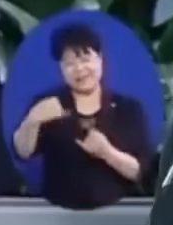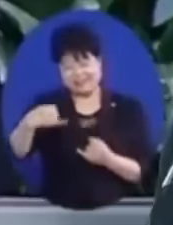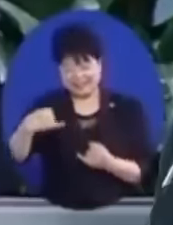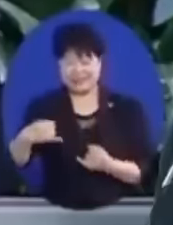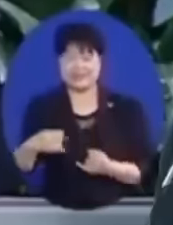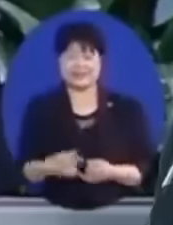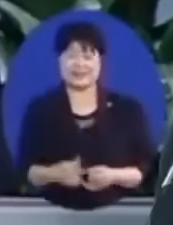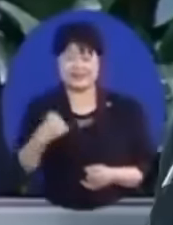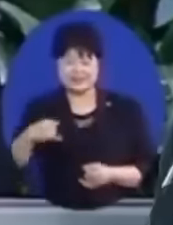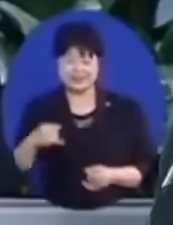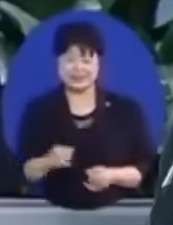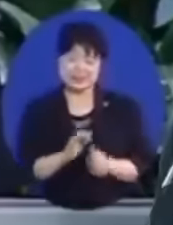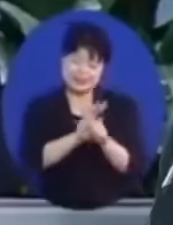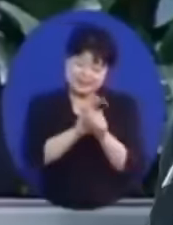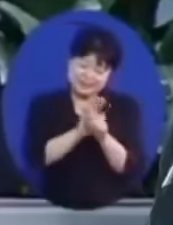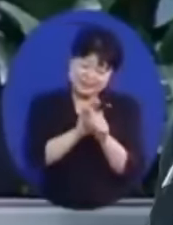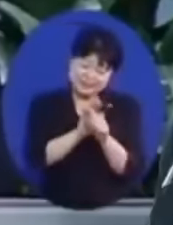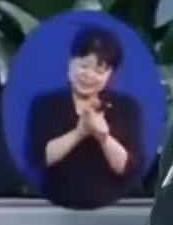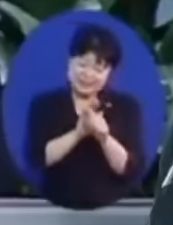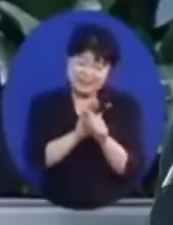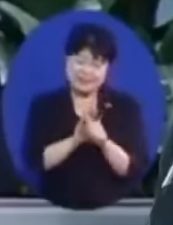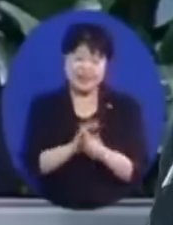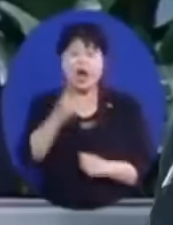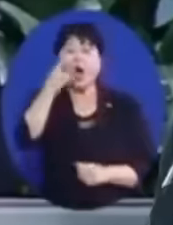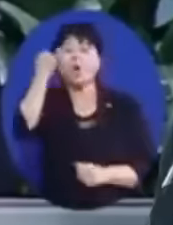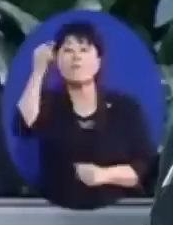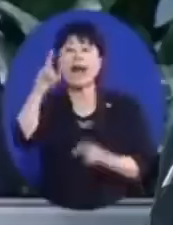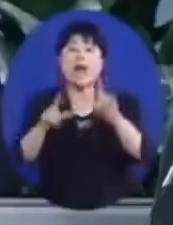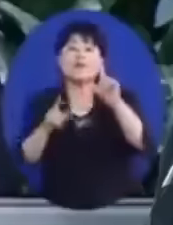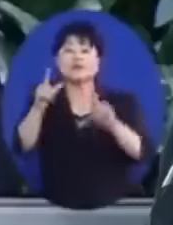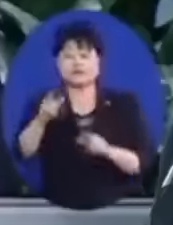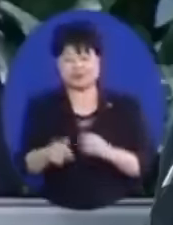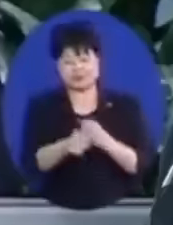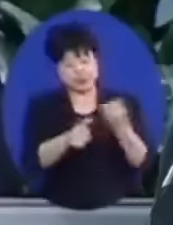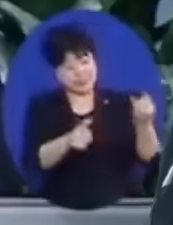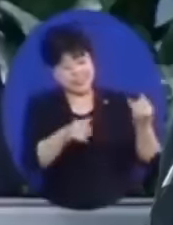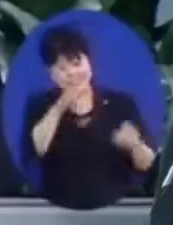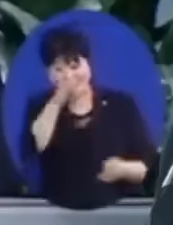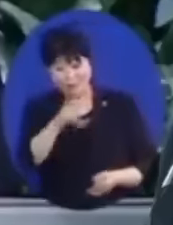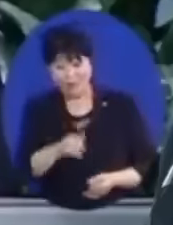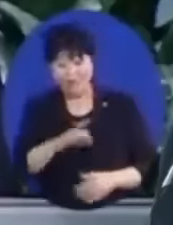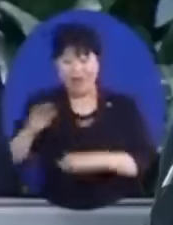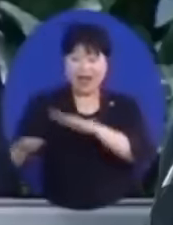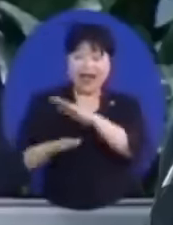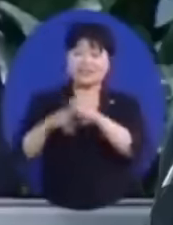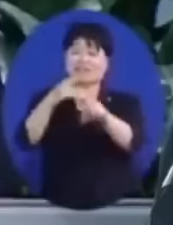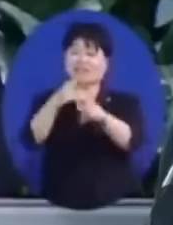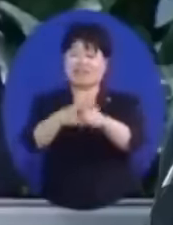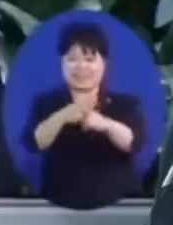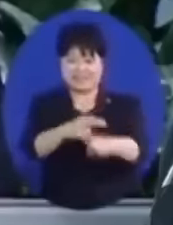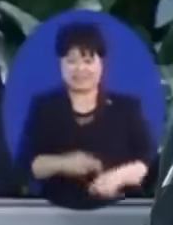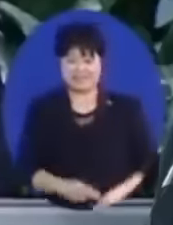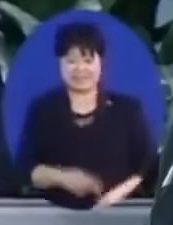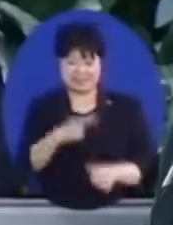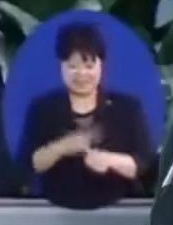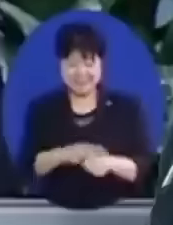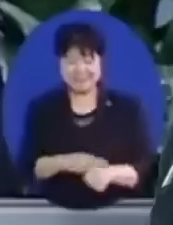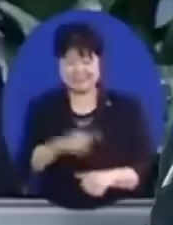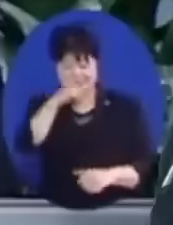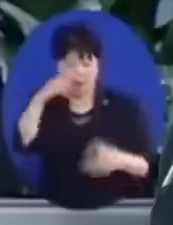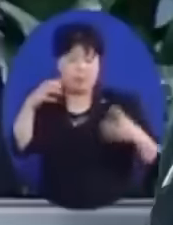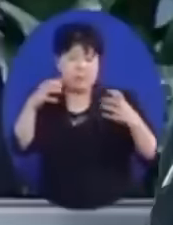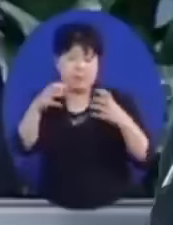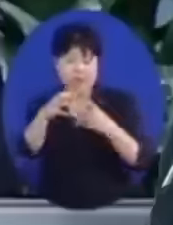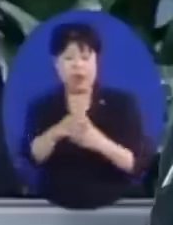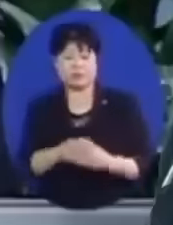자식처럼 돌봐주는 그런 부인도 있습니다. 그런가 하면 가정교사와 같은 부인도 있습니다.